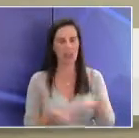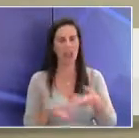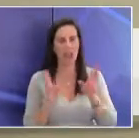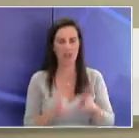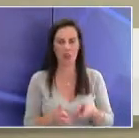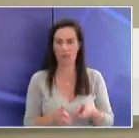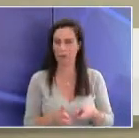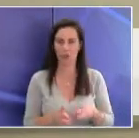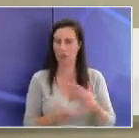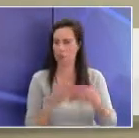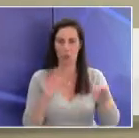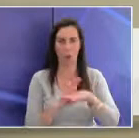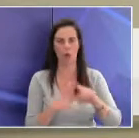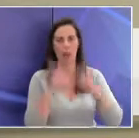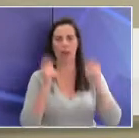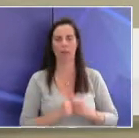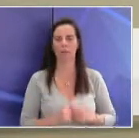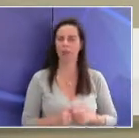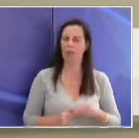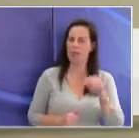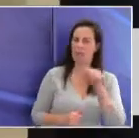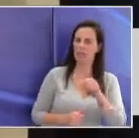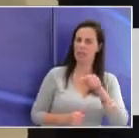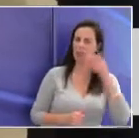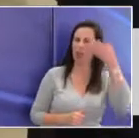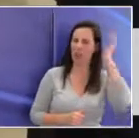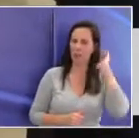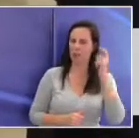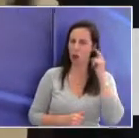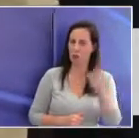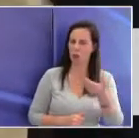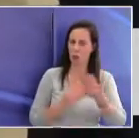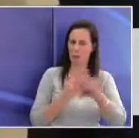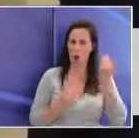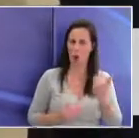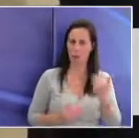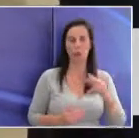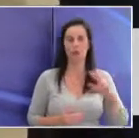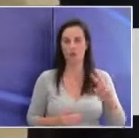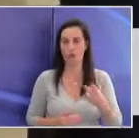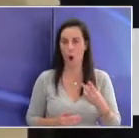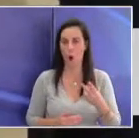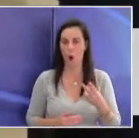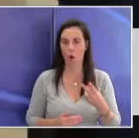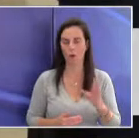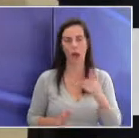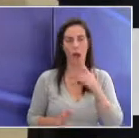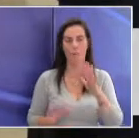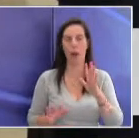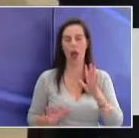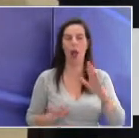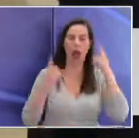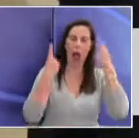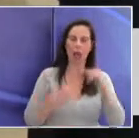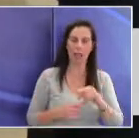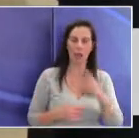אפשרויות מה שלא ייתנו חוקים אחרים. תגיד, וזה שיאיר לפיד, שמעת אותו קודם, שוב פעם שם על ראש שמחתו את